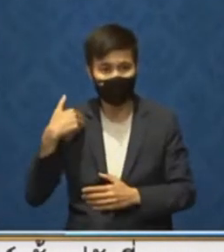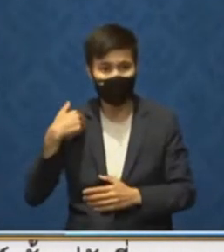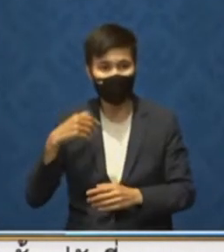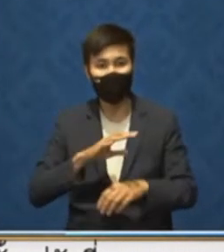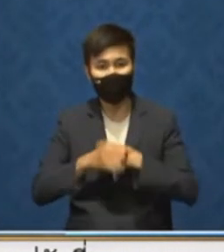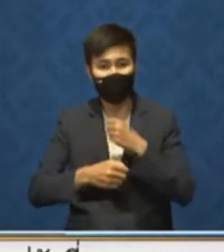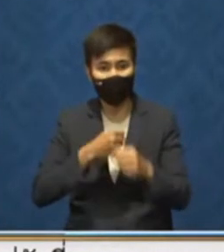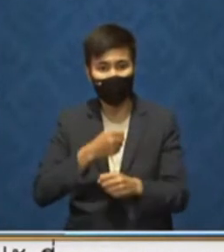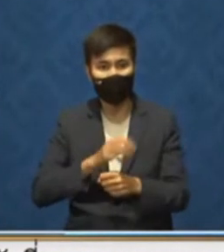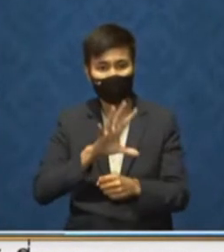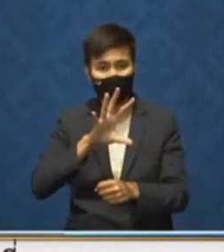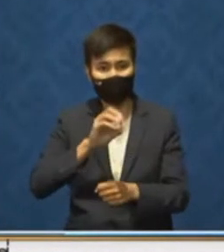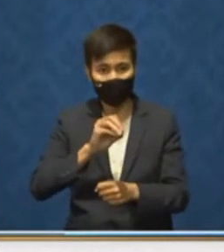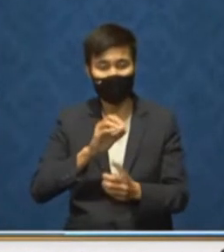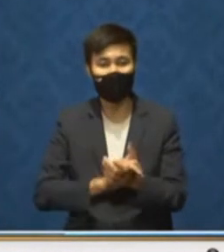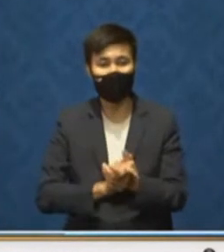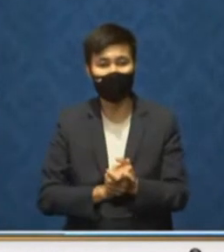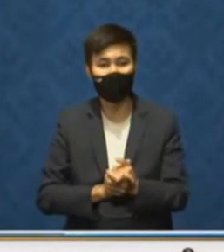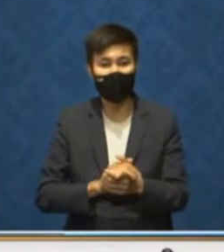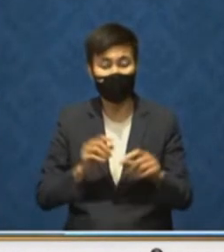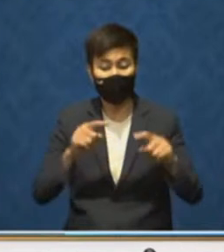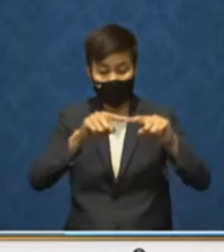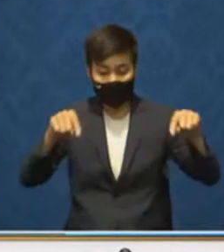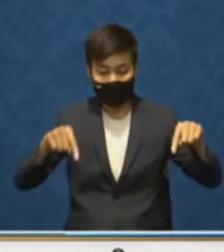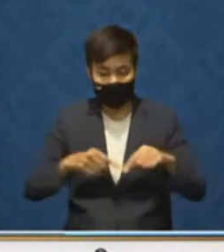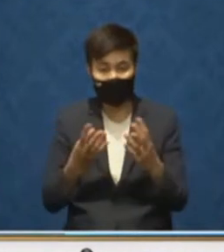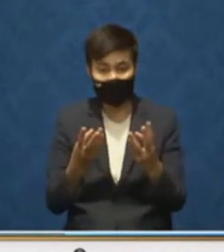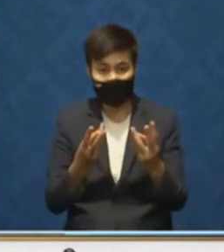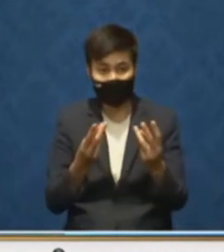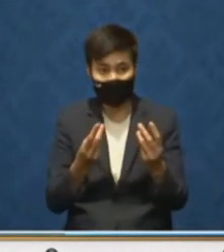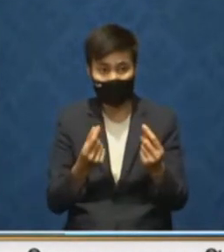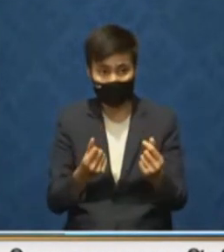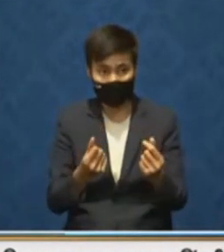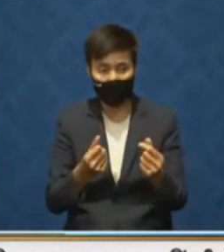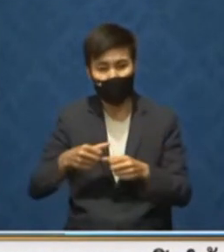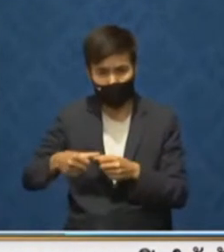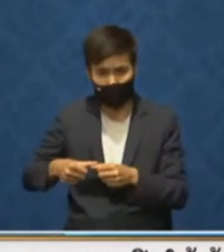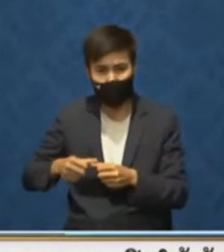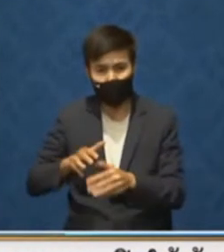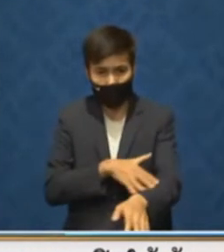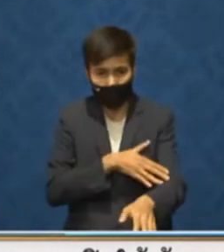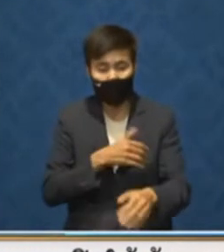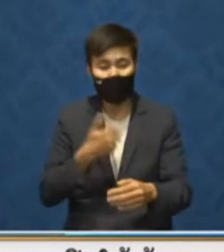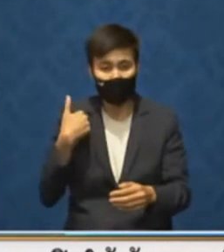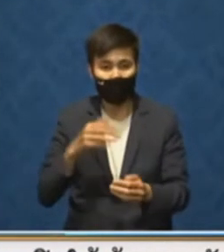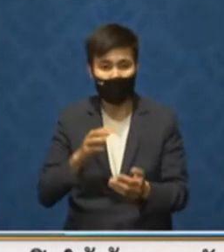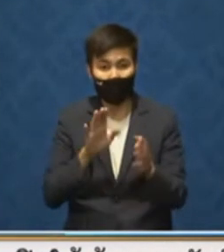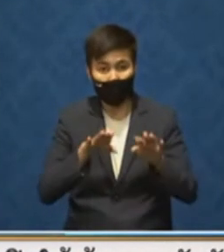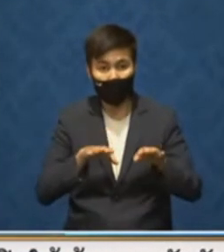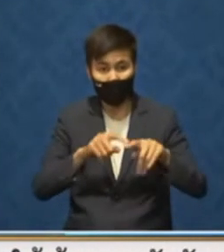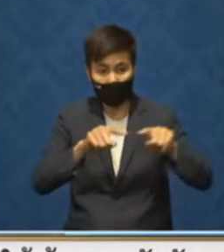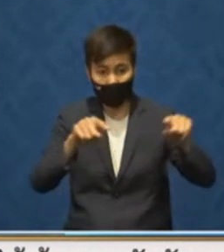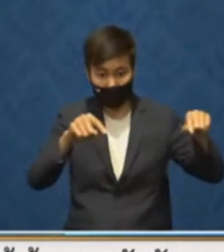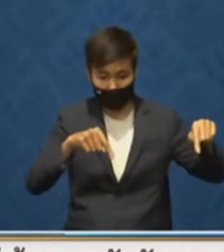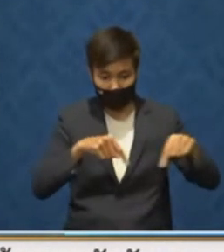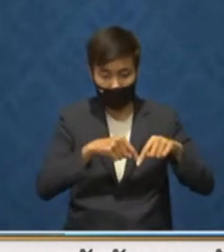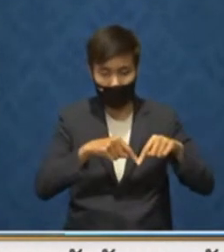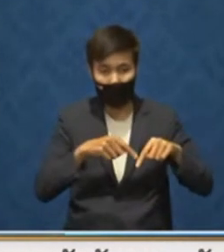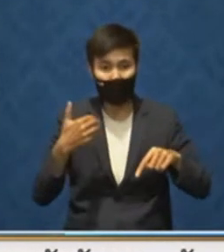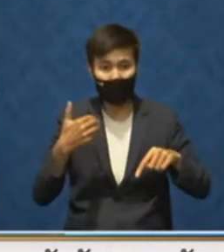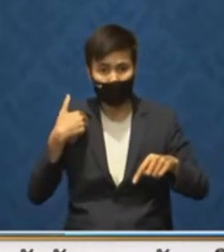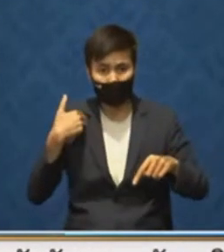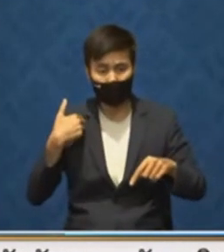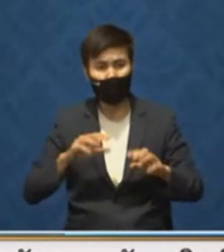50ปีที่จะทำให้ที่ดินถูกแช่แข็งนั้นใช้ประโยชน์ได้แล้วก็พื้นที่เดียวกันนะครับต่อมีหลายหน่วยงานที่เป็นเจ้าของ